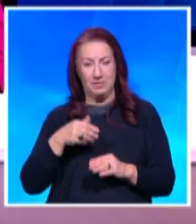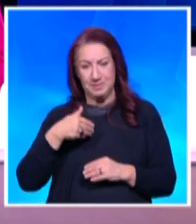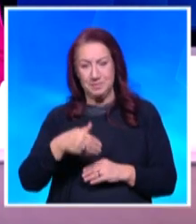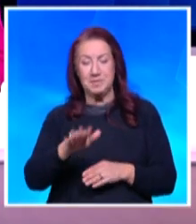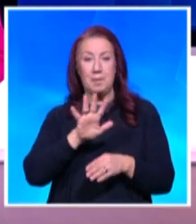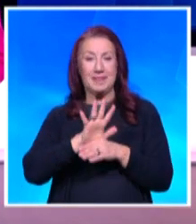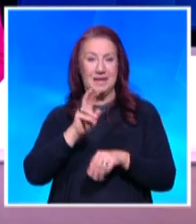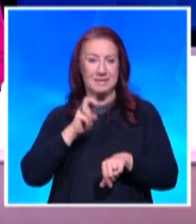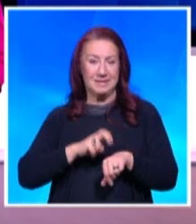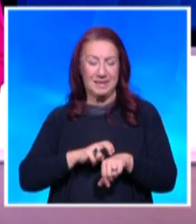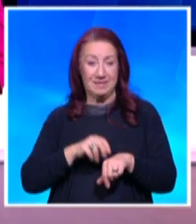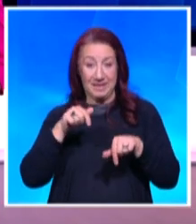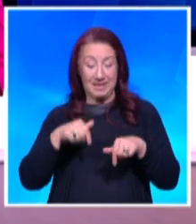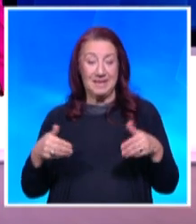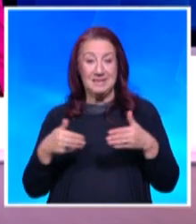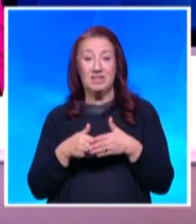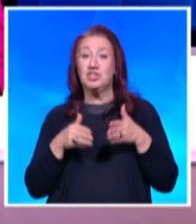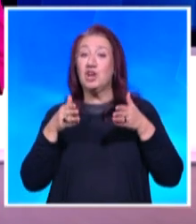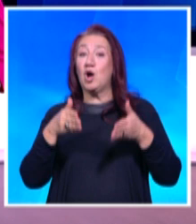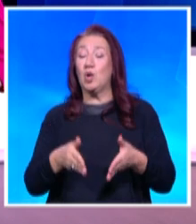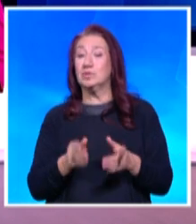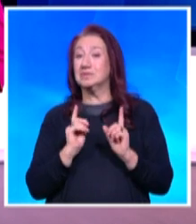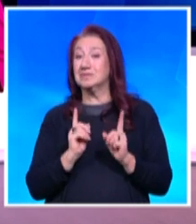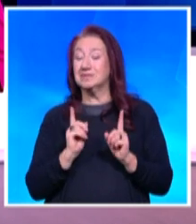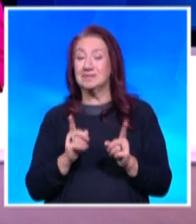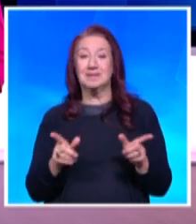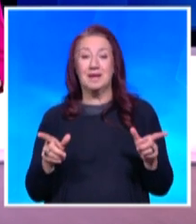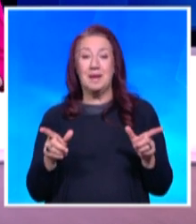Меса. Гостът тази вечер от 23:30 е